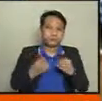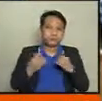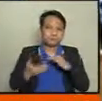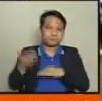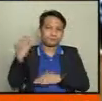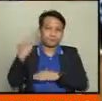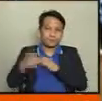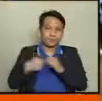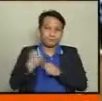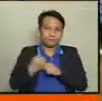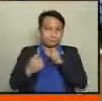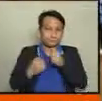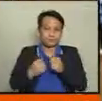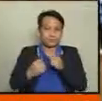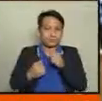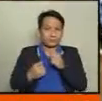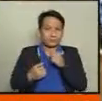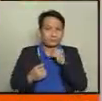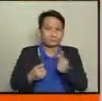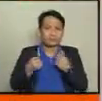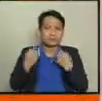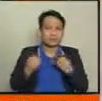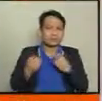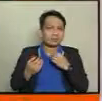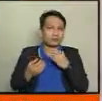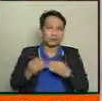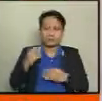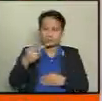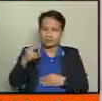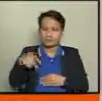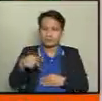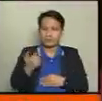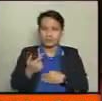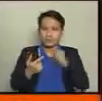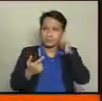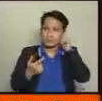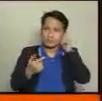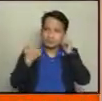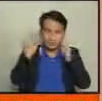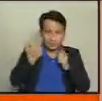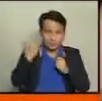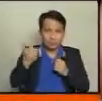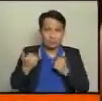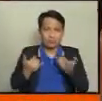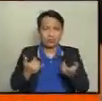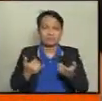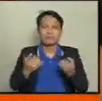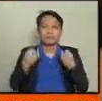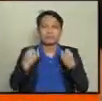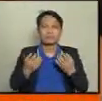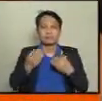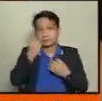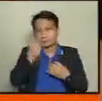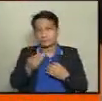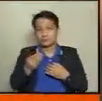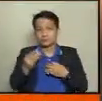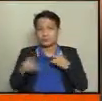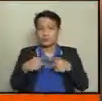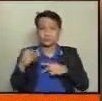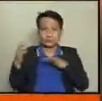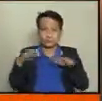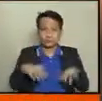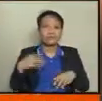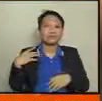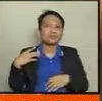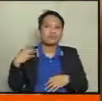nakaraang araw, hindi ganoon karami. Paliwanag ng HPG kanina, isa sa mga posibleng dahilan kung bakit mas kaunti ang mga pasahero